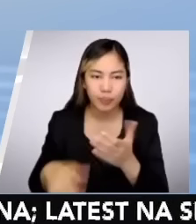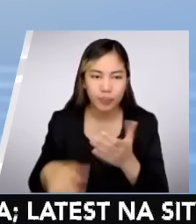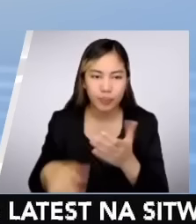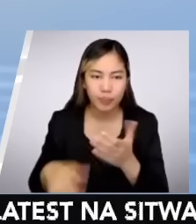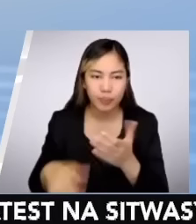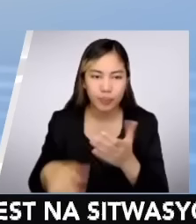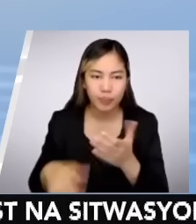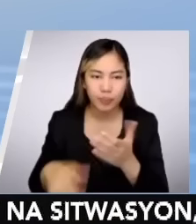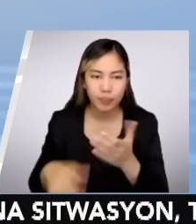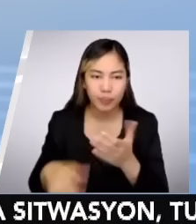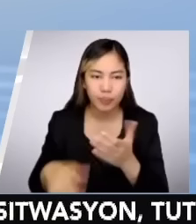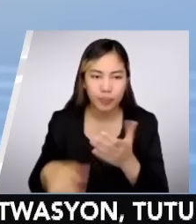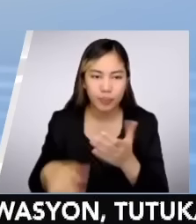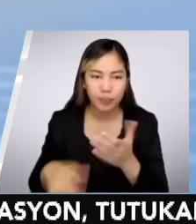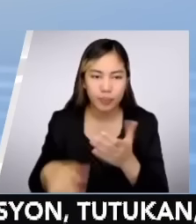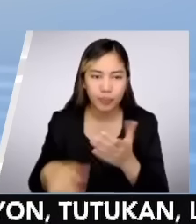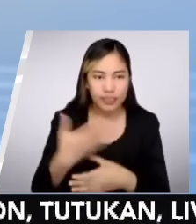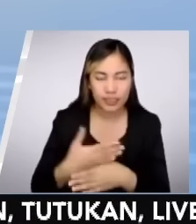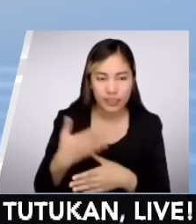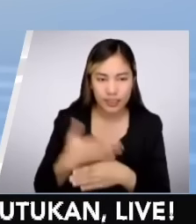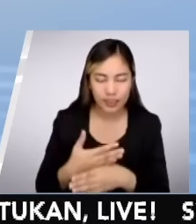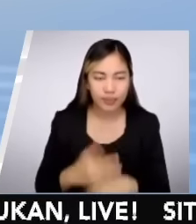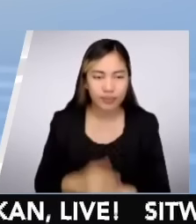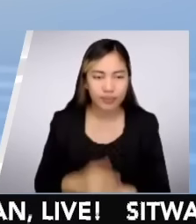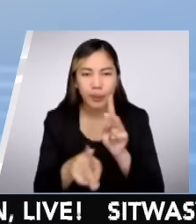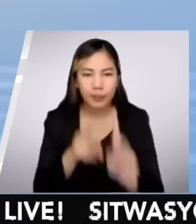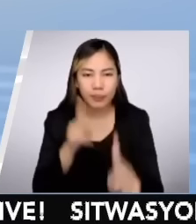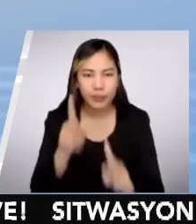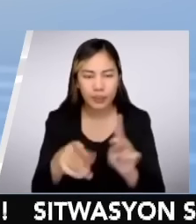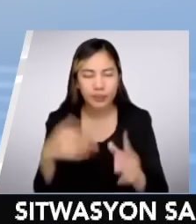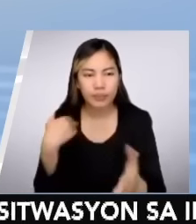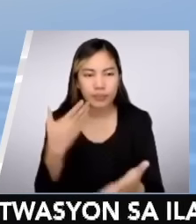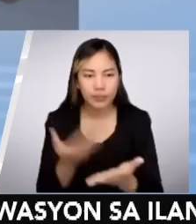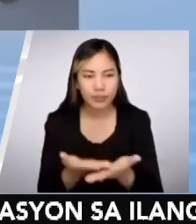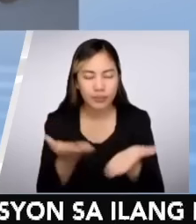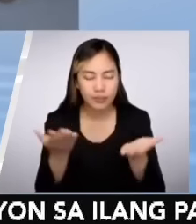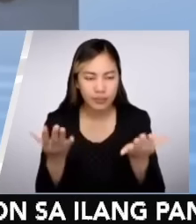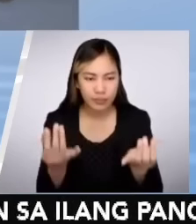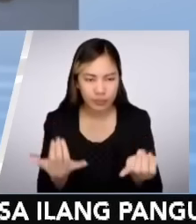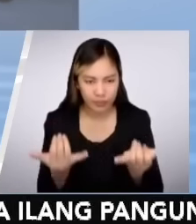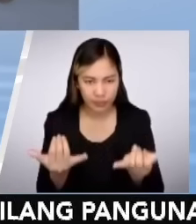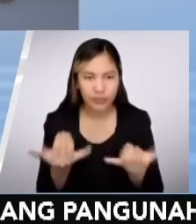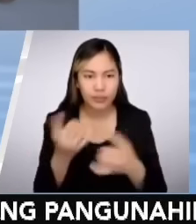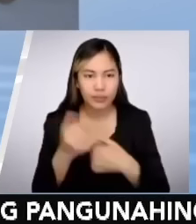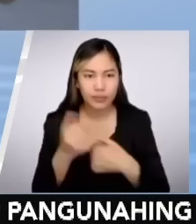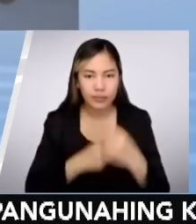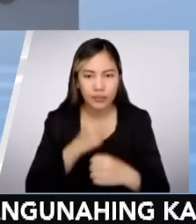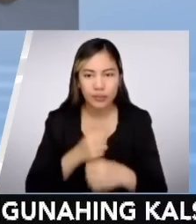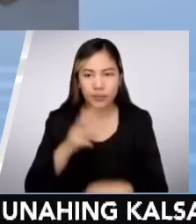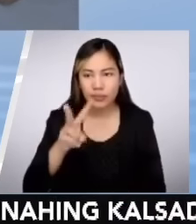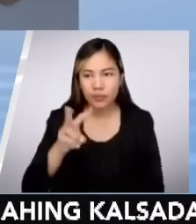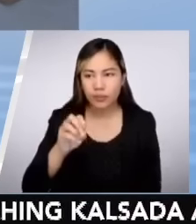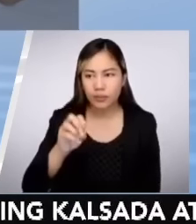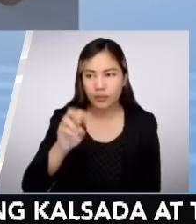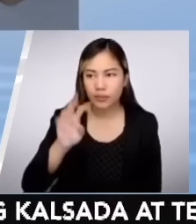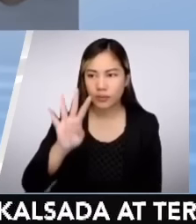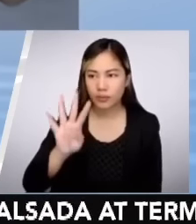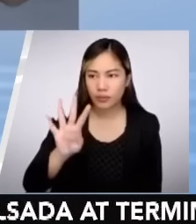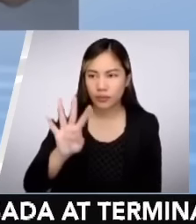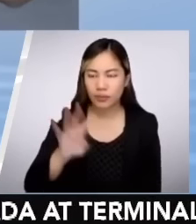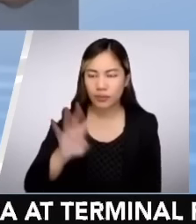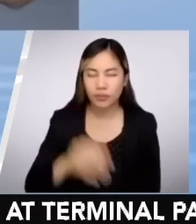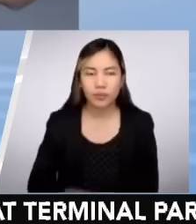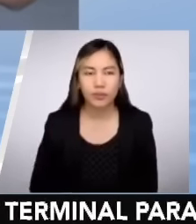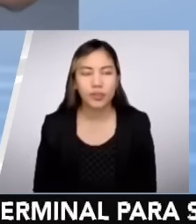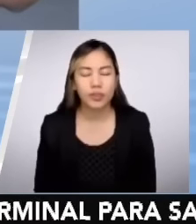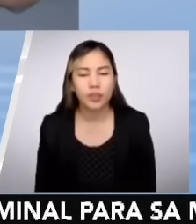pasaherong dumarating dito ngayong undas 2024, Rafi. Ayun nga, nabanggit mo. So muli sa mga habol dyan, nako, maluwag ang Batangas Port,